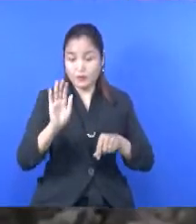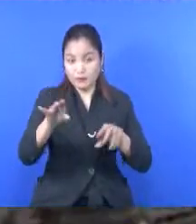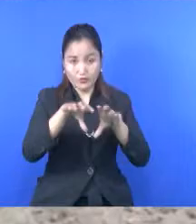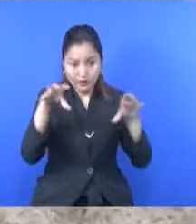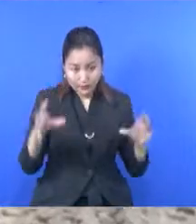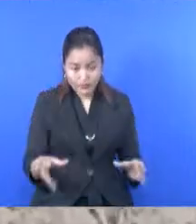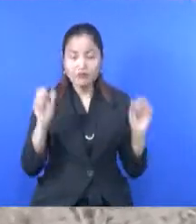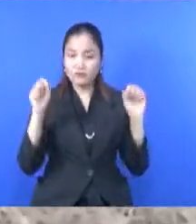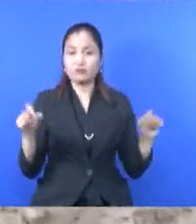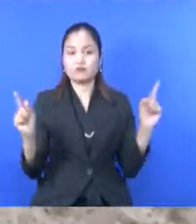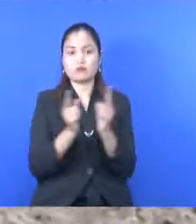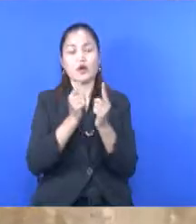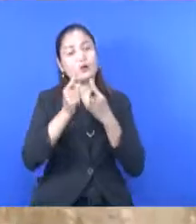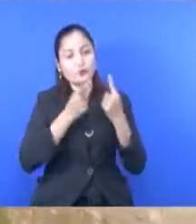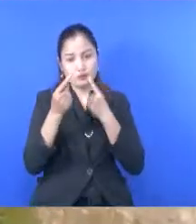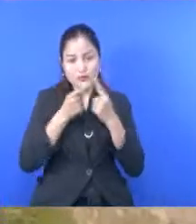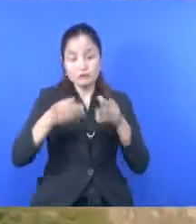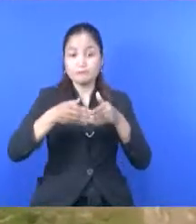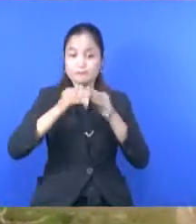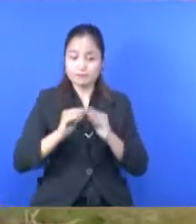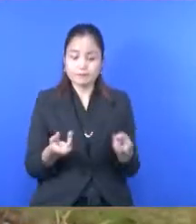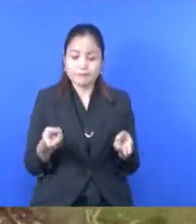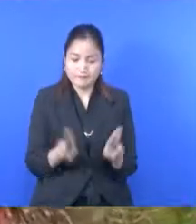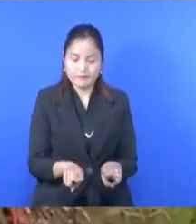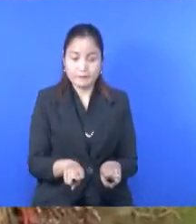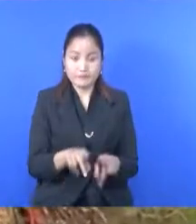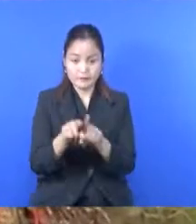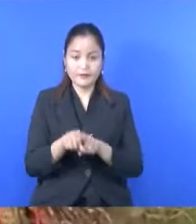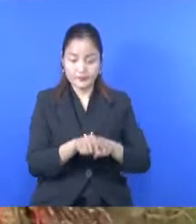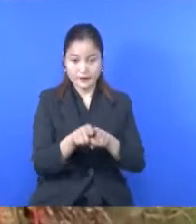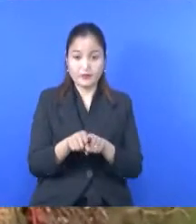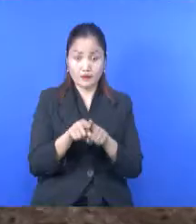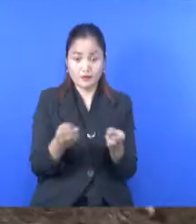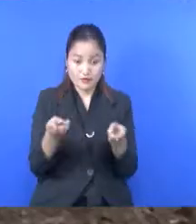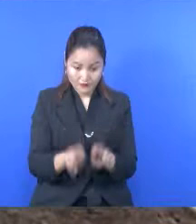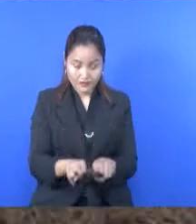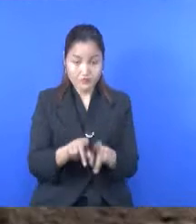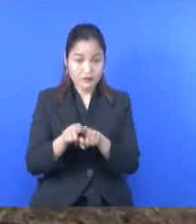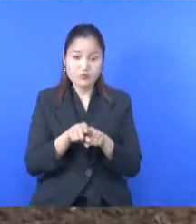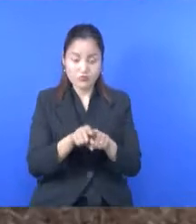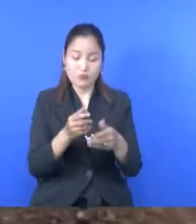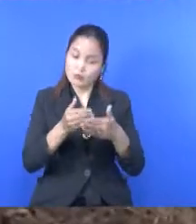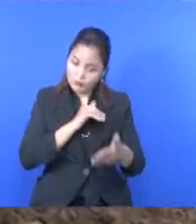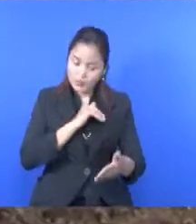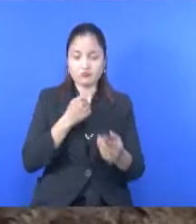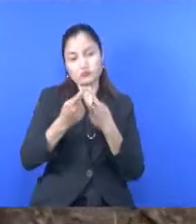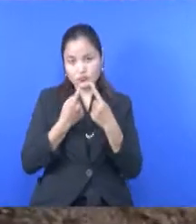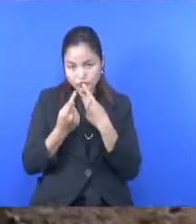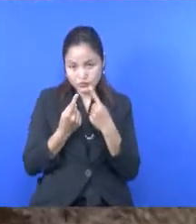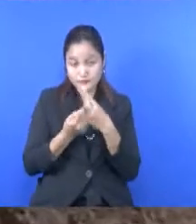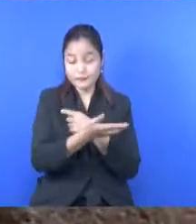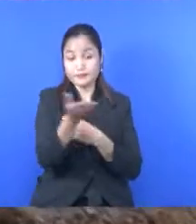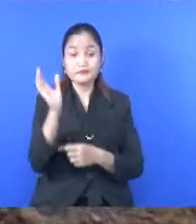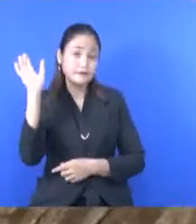មព្រៀងគ្នាក្នុងការបង្កើតជាកិច្ចសន្យារួមជាមួយចាកិច្ចសន្យារួមមួយជាមុនផងដែរចាសូមស្